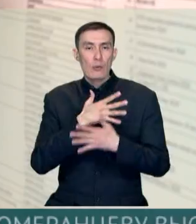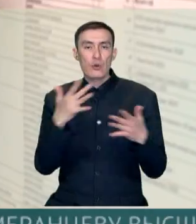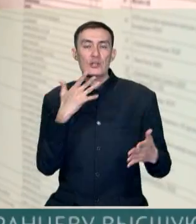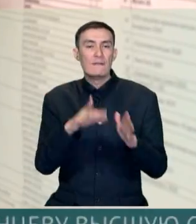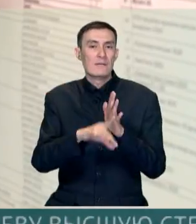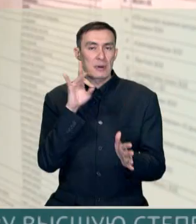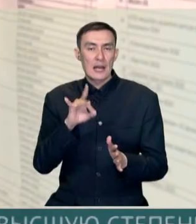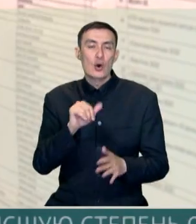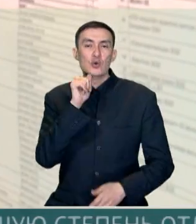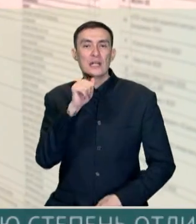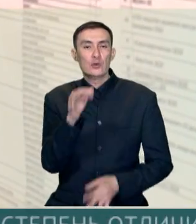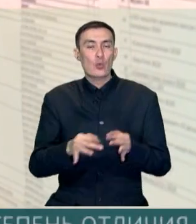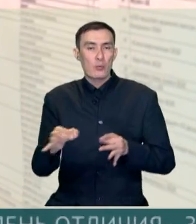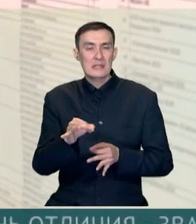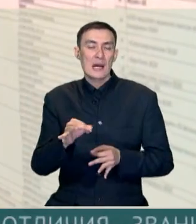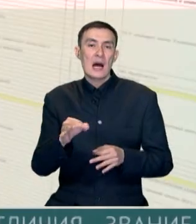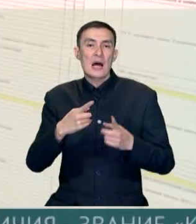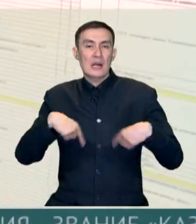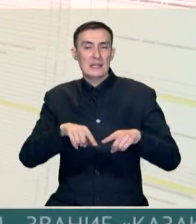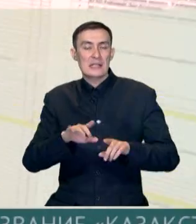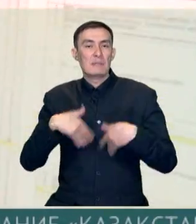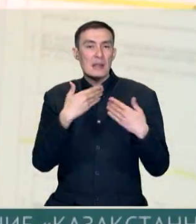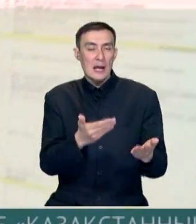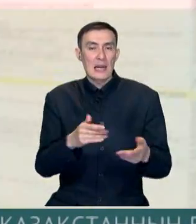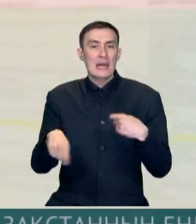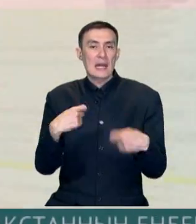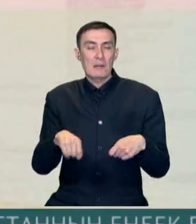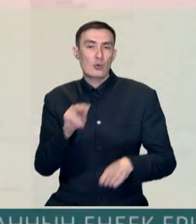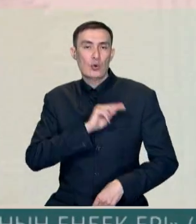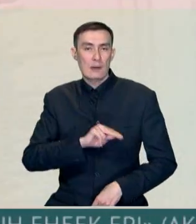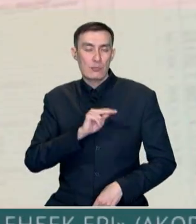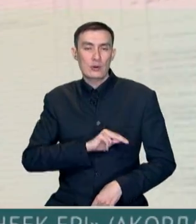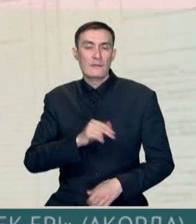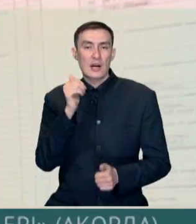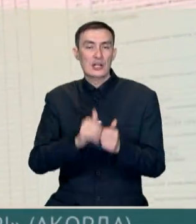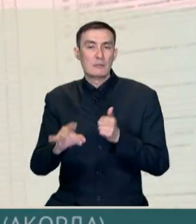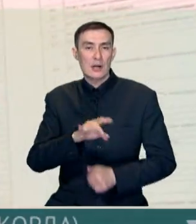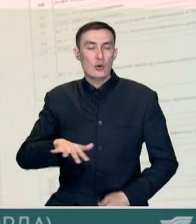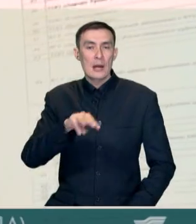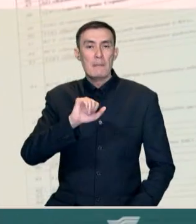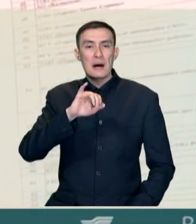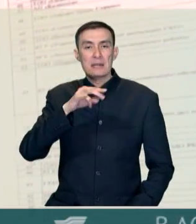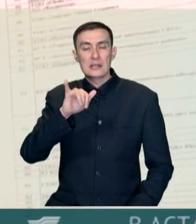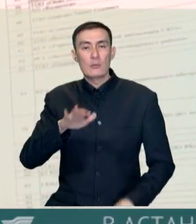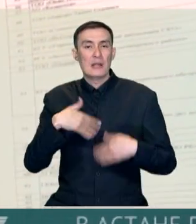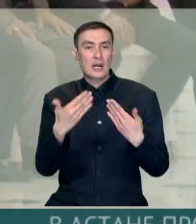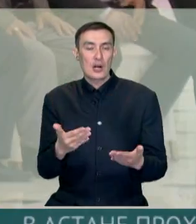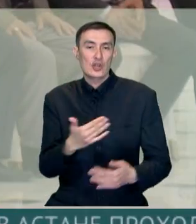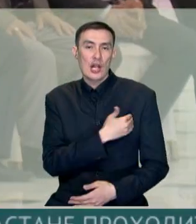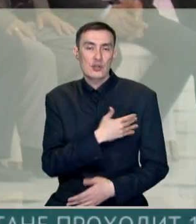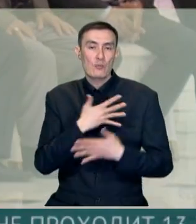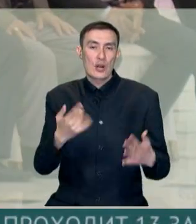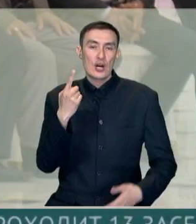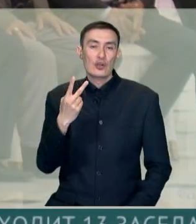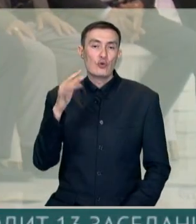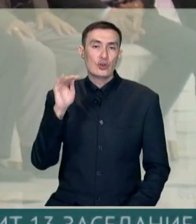выбрали Кустанайскую область. Работодатели оттуда организовали ярмарки во всех районах Мангыстау и предложили желающим